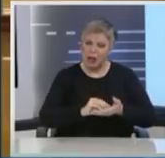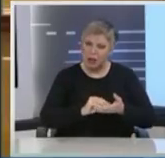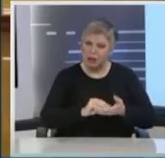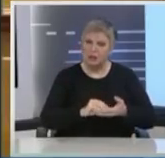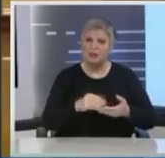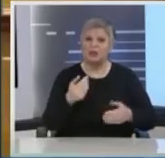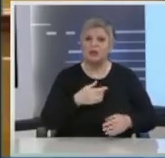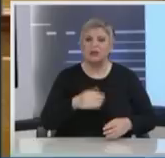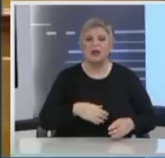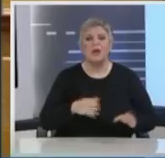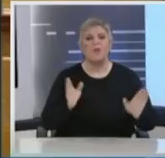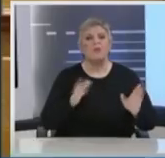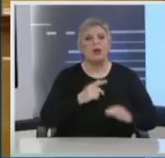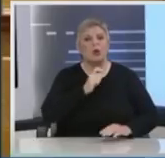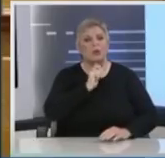αγωγές εναντίον και τις χάσανε.